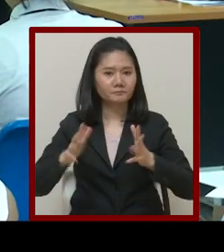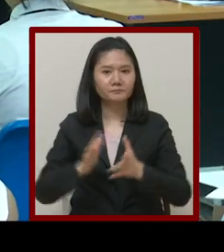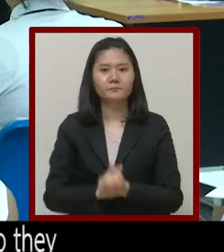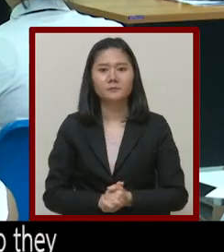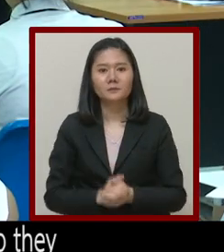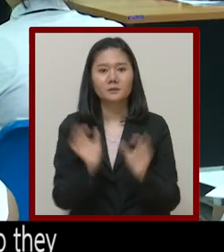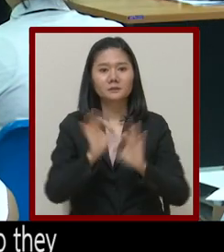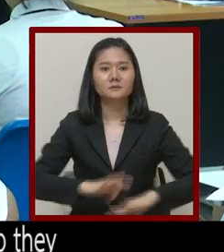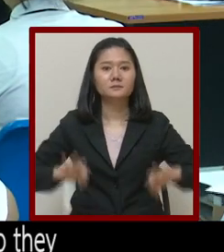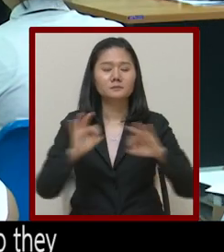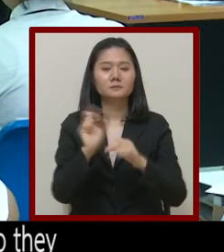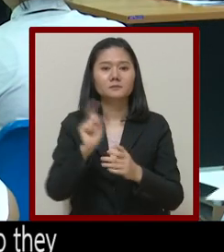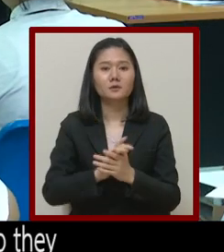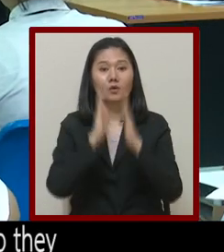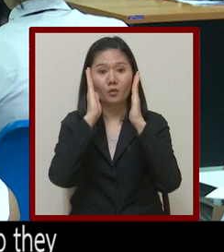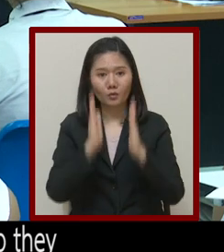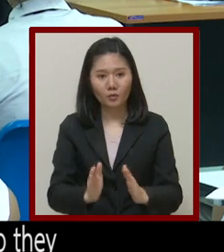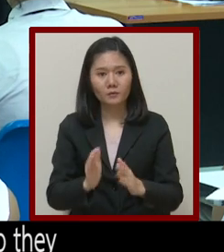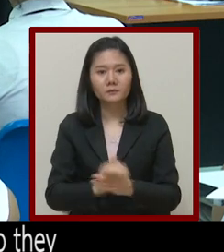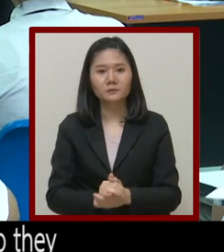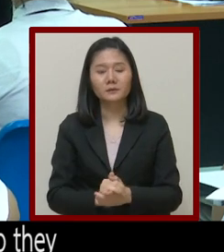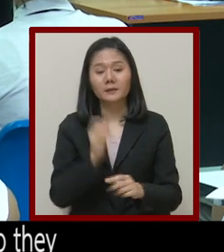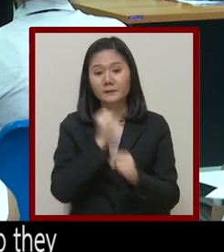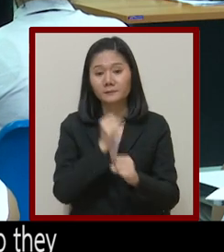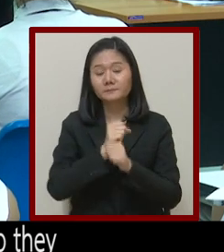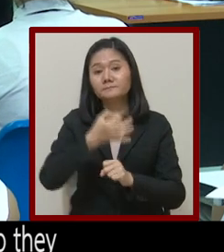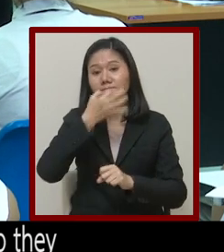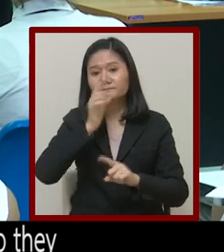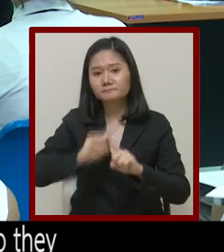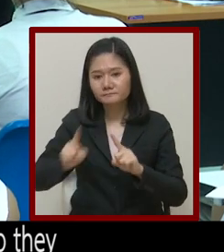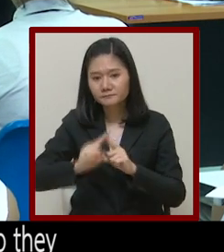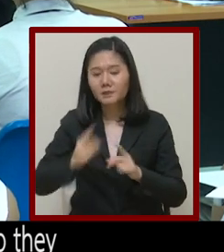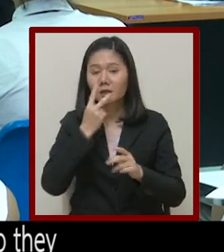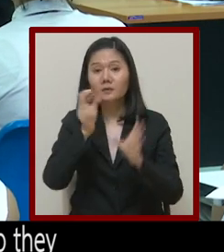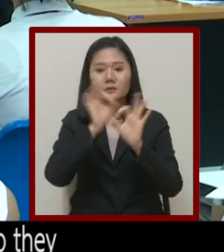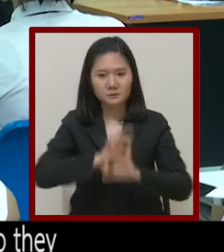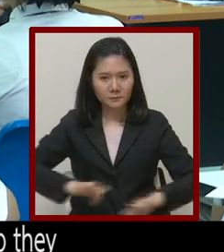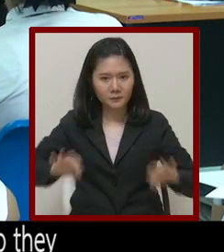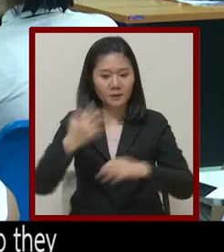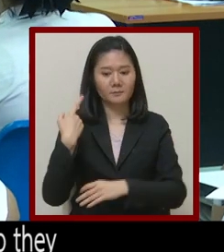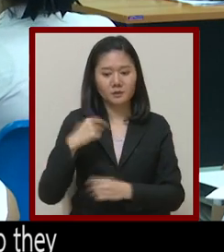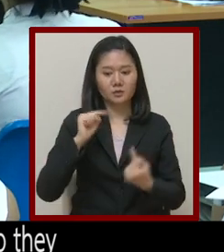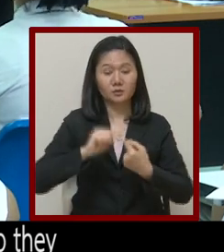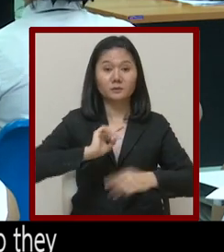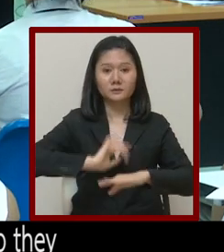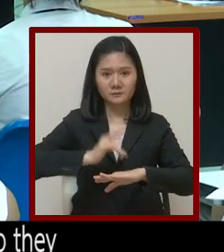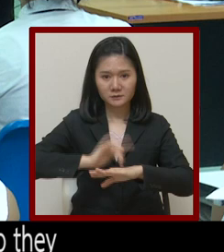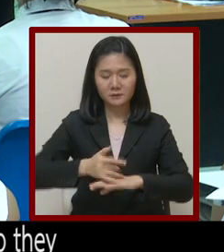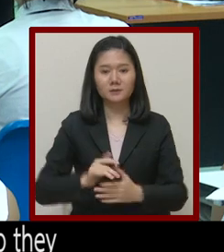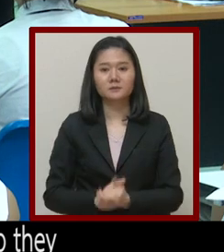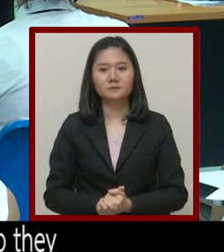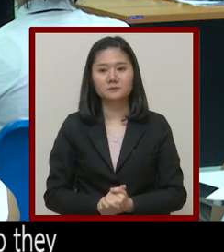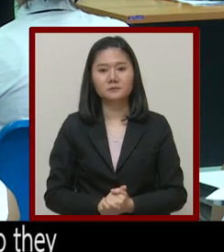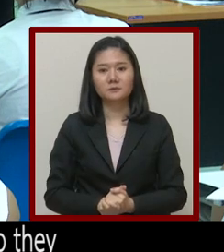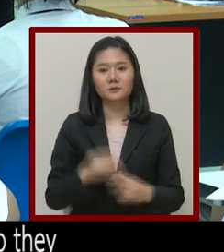ะคะและโดยเฉพาะคนที่เป็นผู้ประกอบการเองเนี่ยเขาได้เห็นความสำคัญและก็ประโยชน์จากทรัพยากรธรรมช